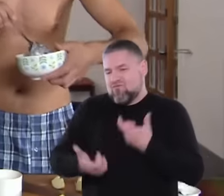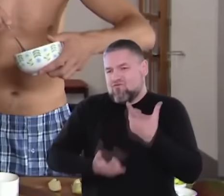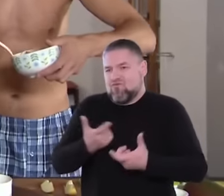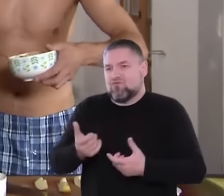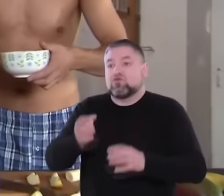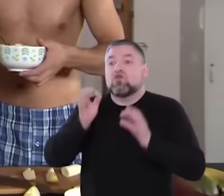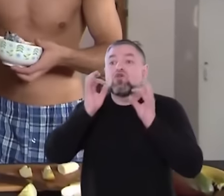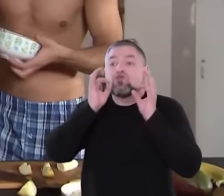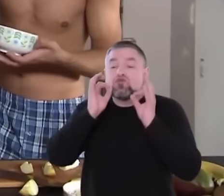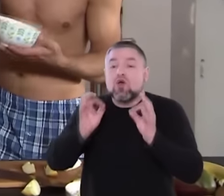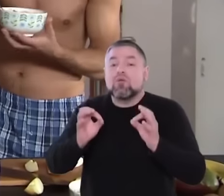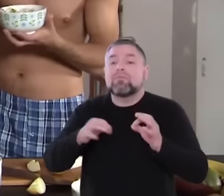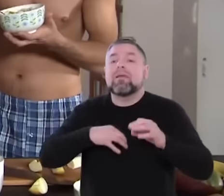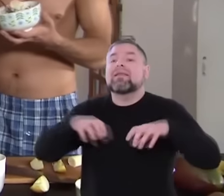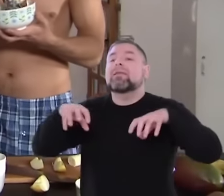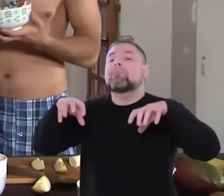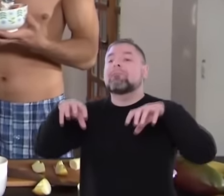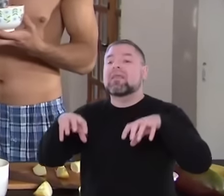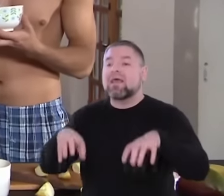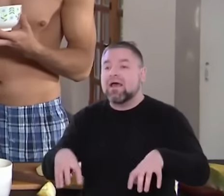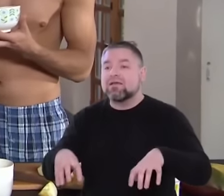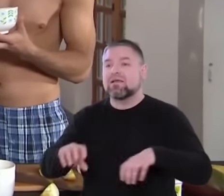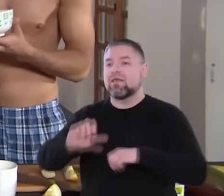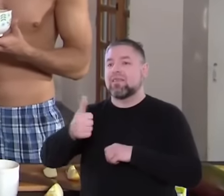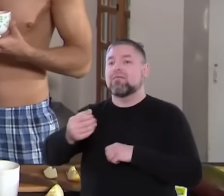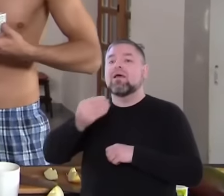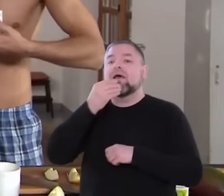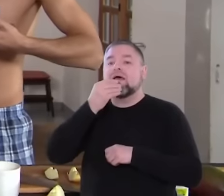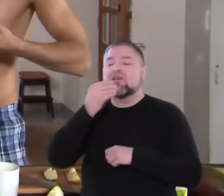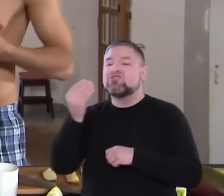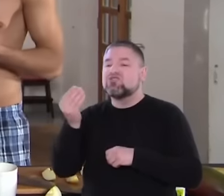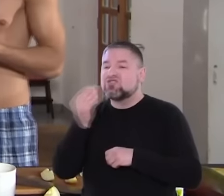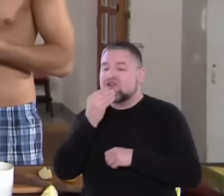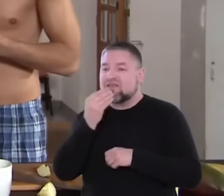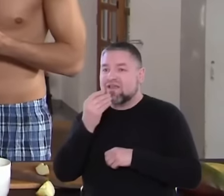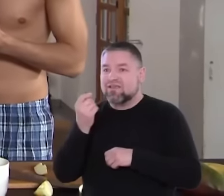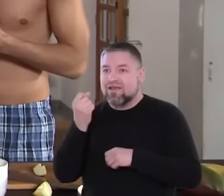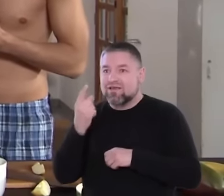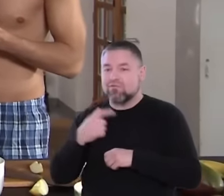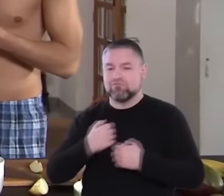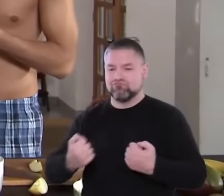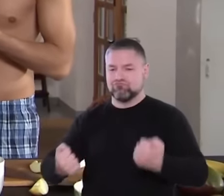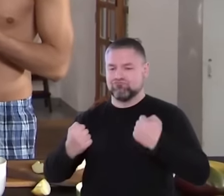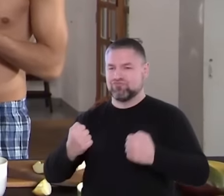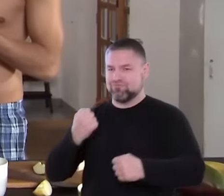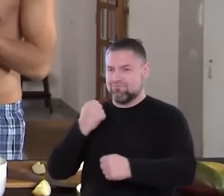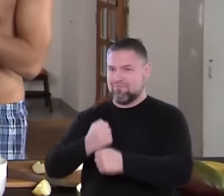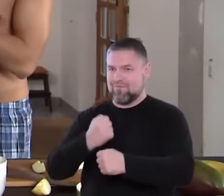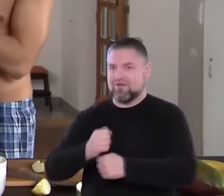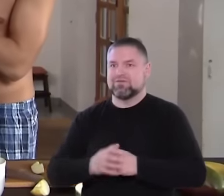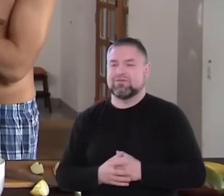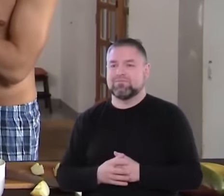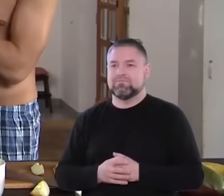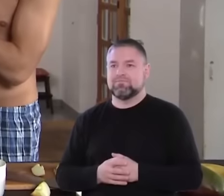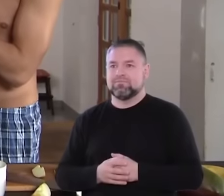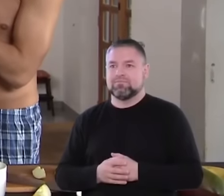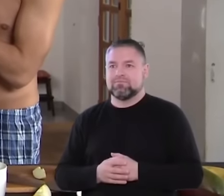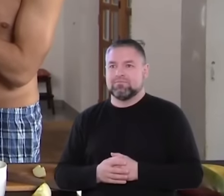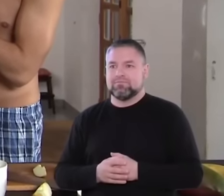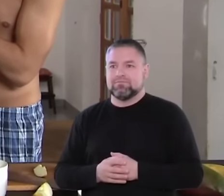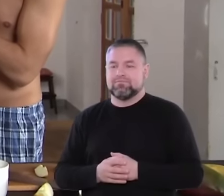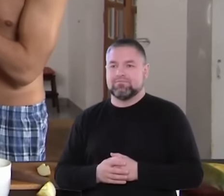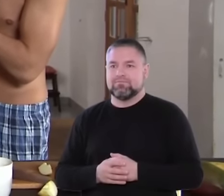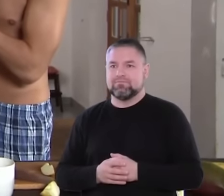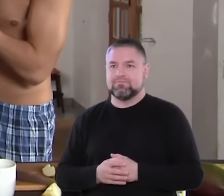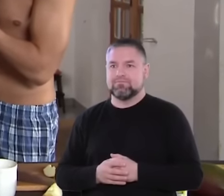No dobrze, pani prezes, ale najpierw pani zje śniadanie, żeby mieć siły do pracy, dobrze? O, proszę.